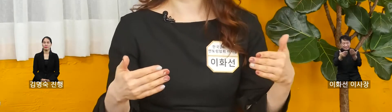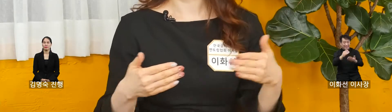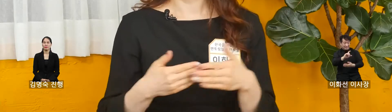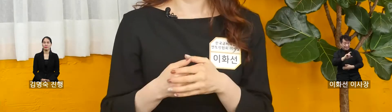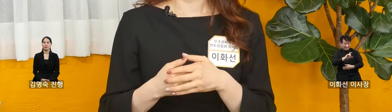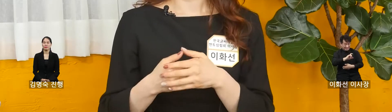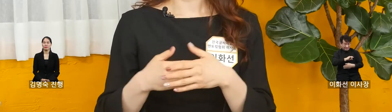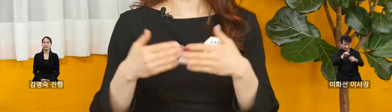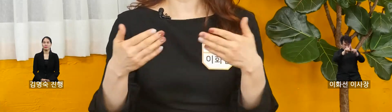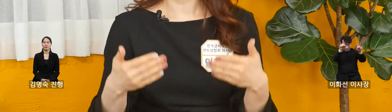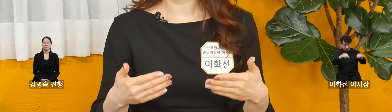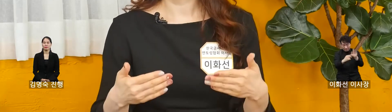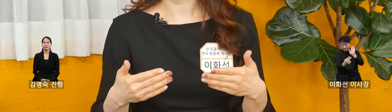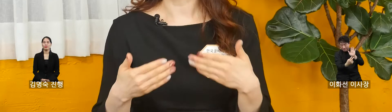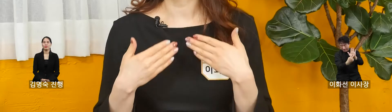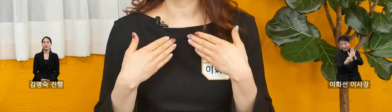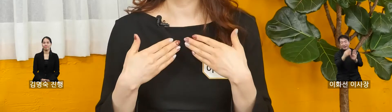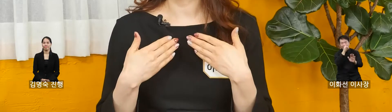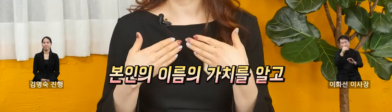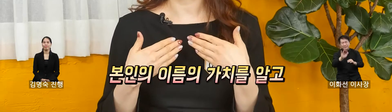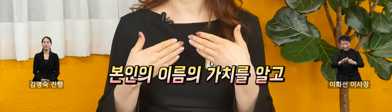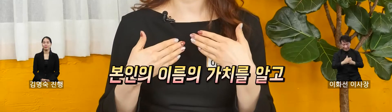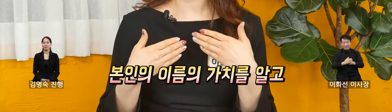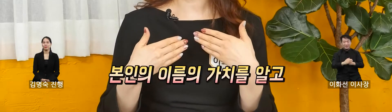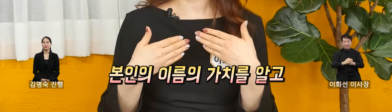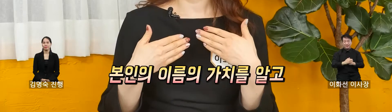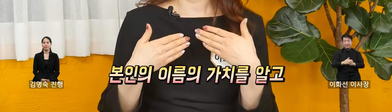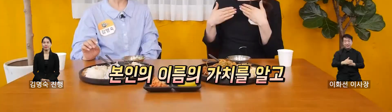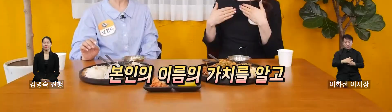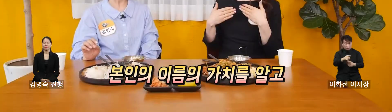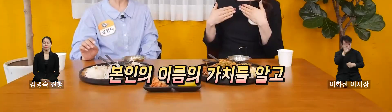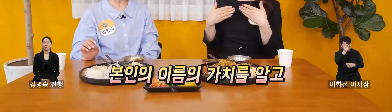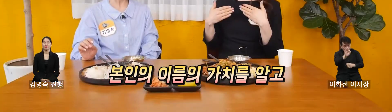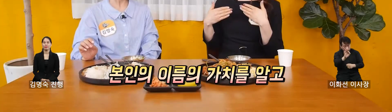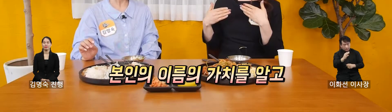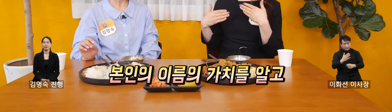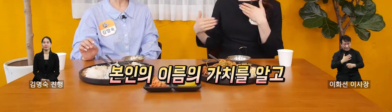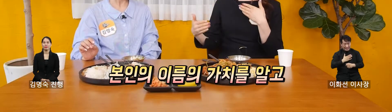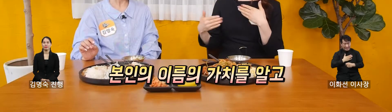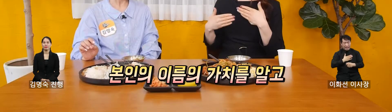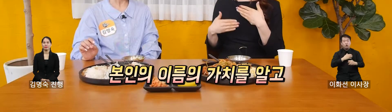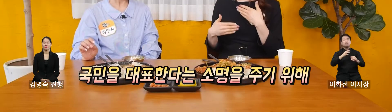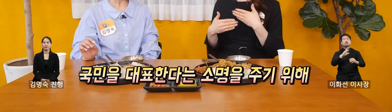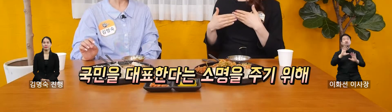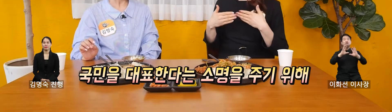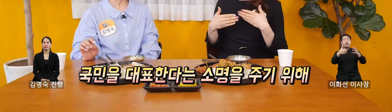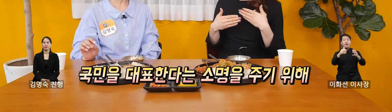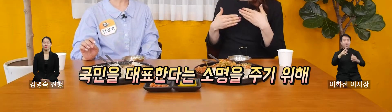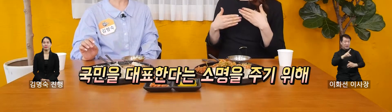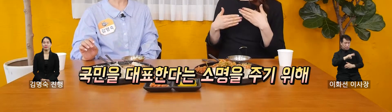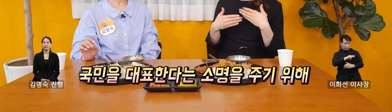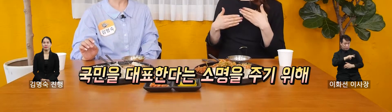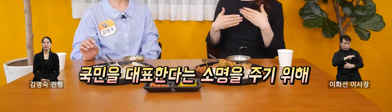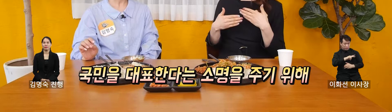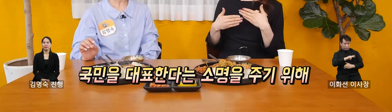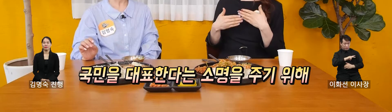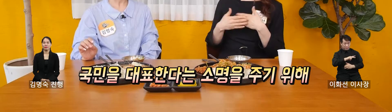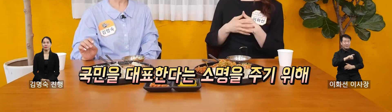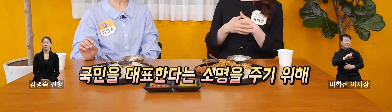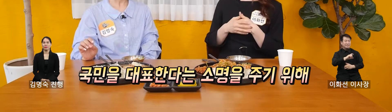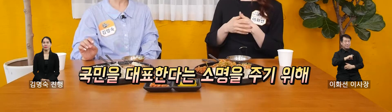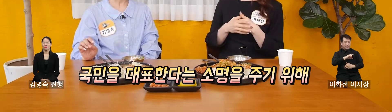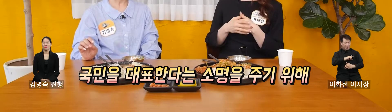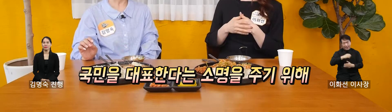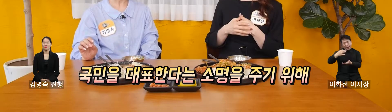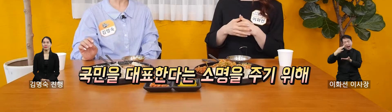있는데요. 그걸 보면서 자신의 이름의 가치 그 국민들을 대표하는 이름이라는 거